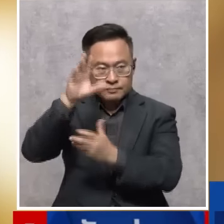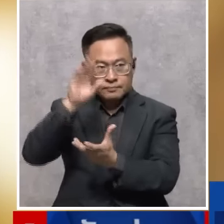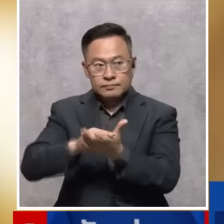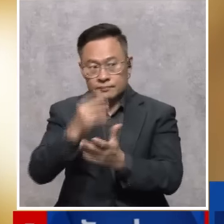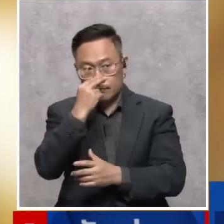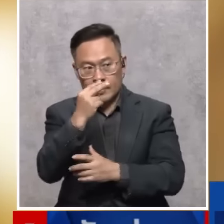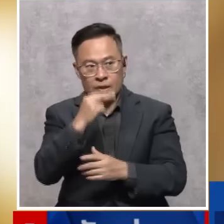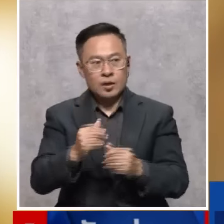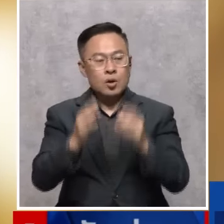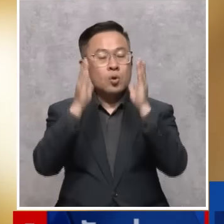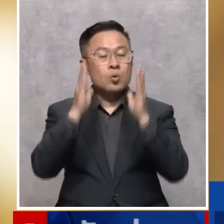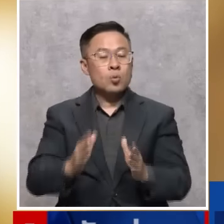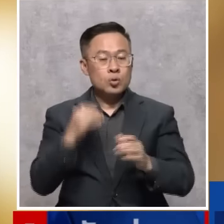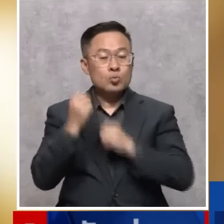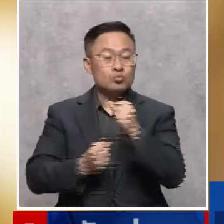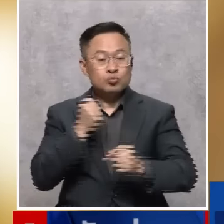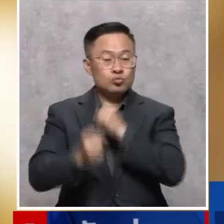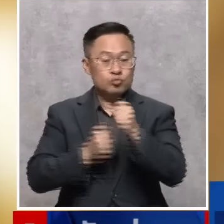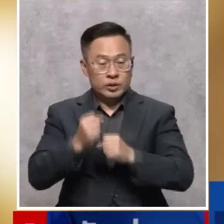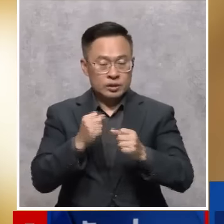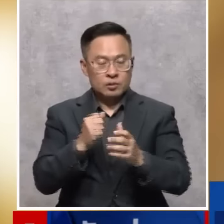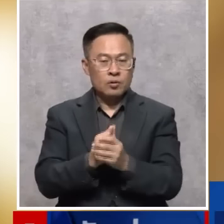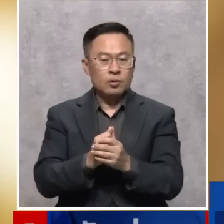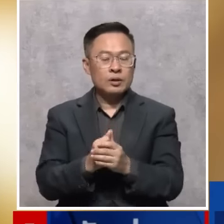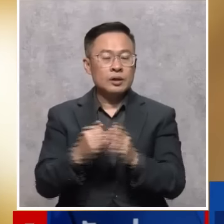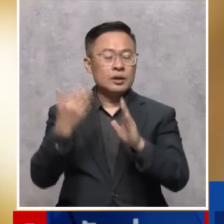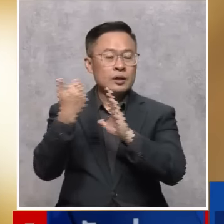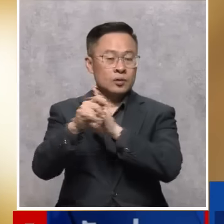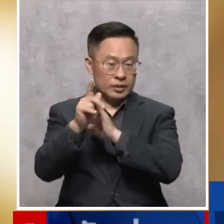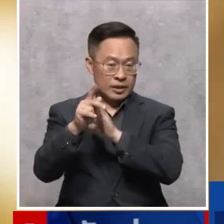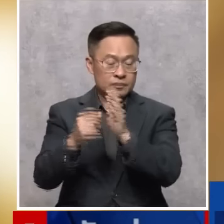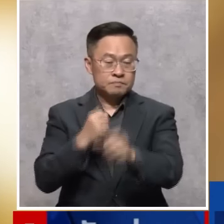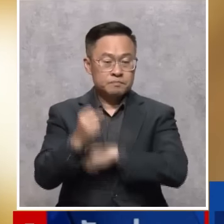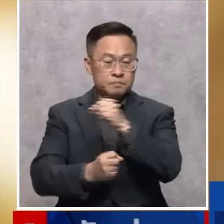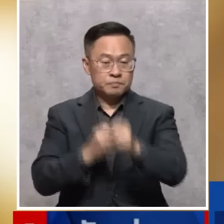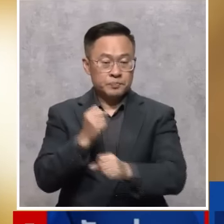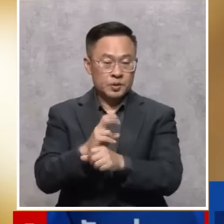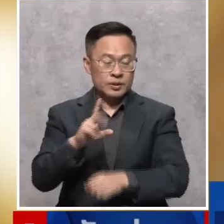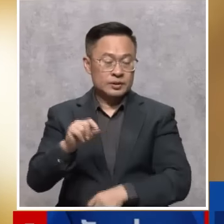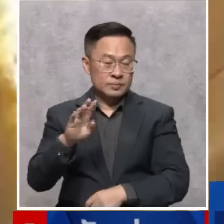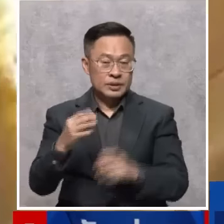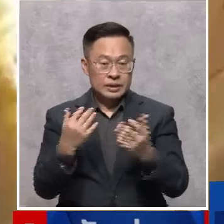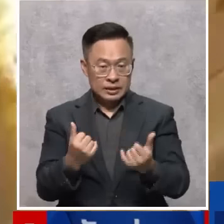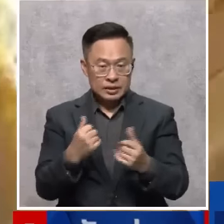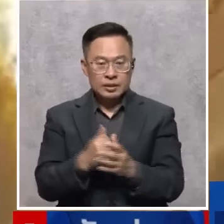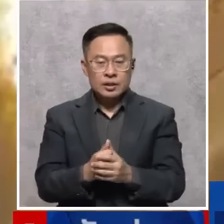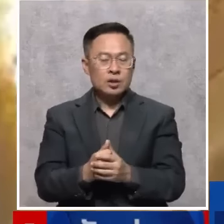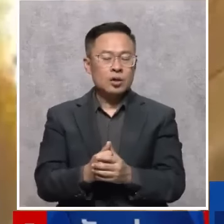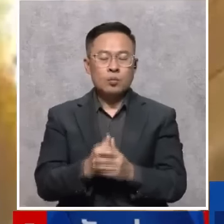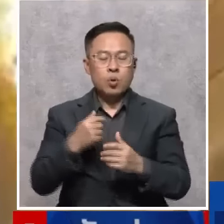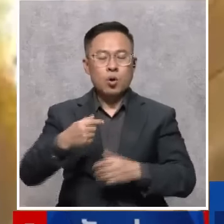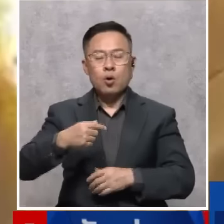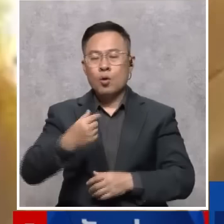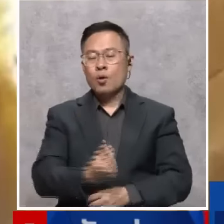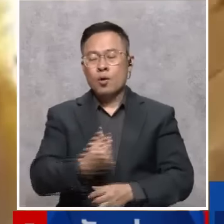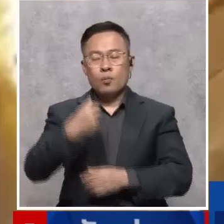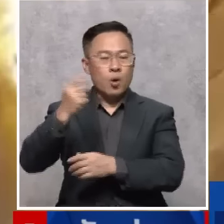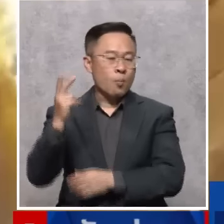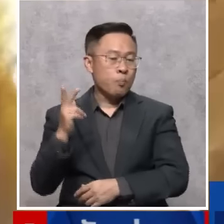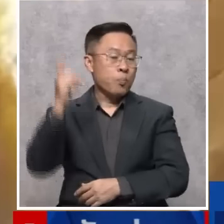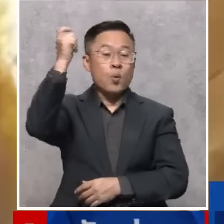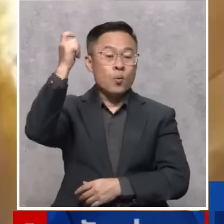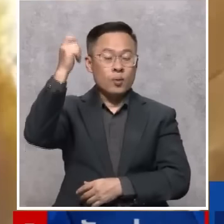สำหรับการจัดการแข่งขันวิ่งขอนแก่นมาราธอนนานาชาติปี 2024มีการปล่อยตัวนักวิ่งเมื่อช่วงเช้ามืดที่ผ่านมา